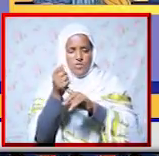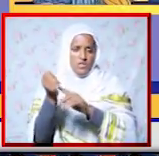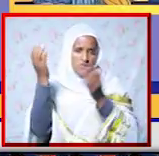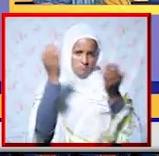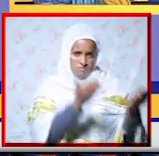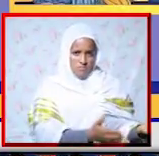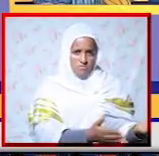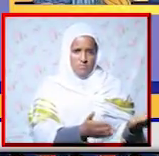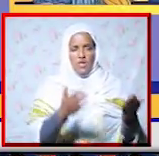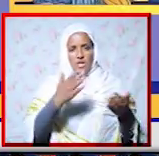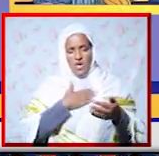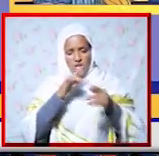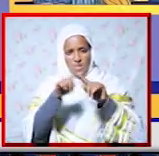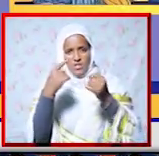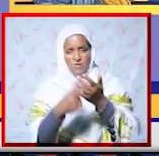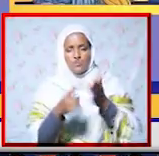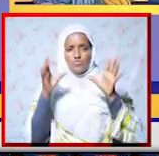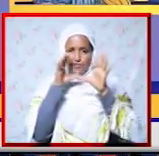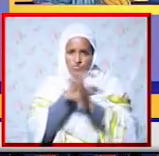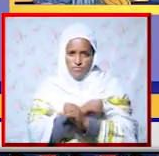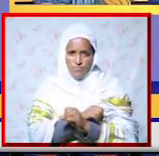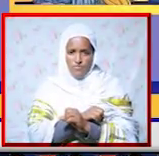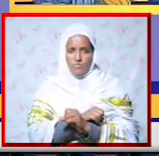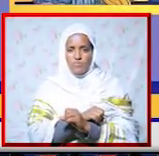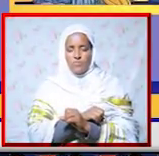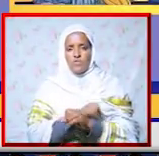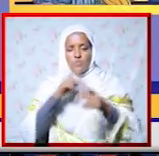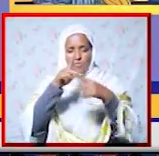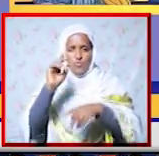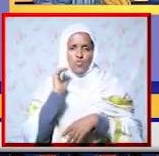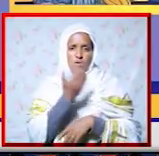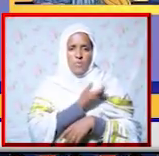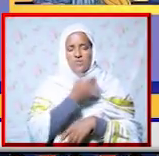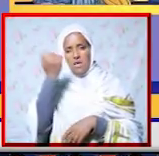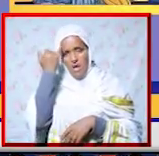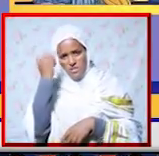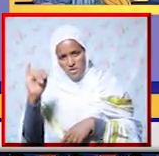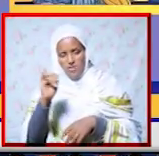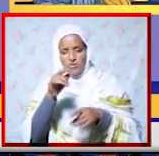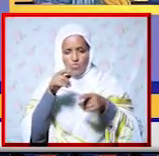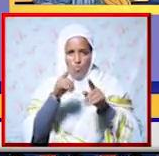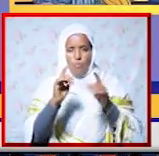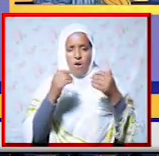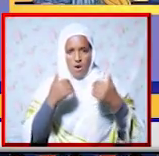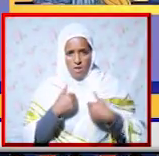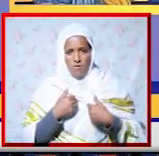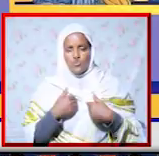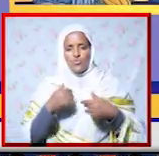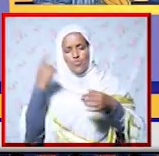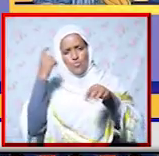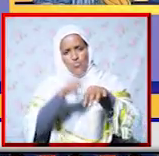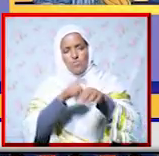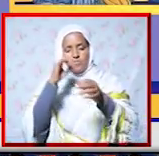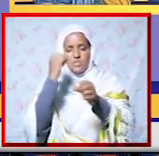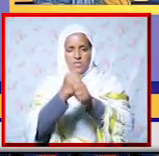ይዘንላችሁ እንቀርባለን እኔ ግን ኮዲዩ ሰናብታችኋለሁ በ ፕሮግራሞቻችን ላይ አስተያየት ወይም ጥቆማ ካላችሁ